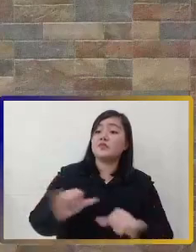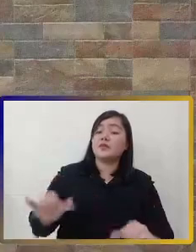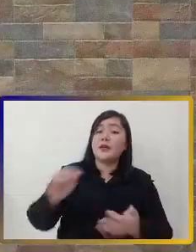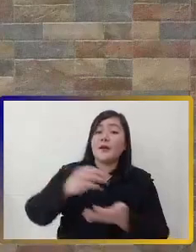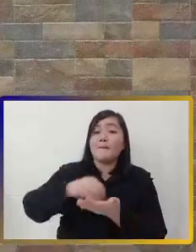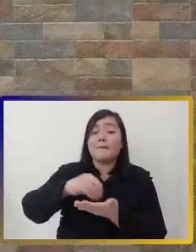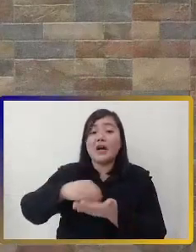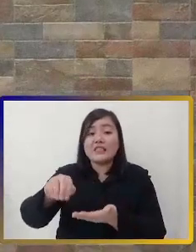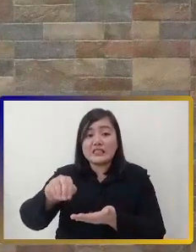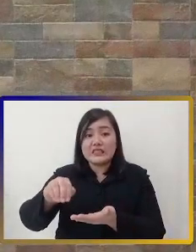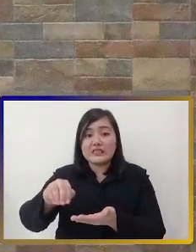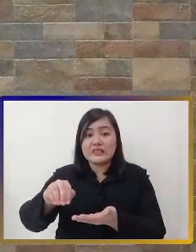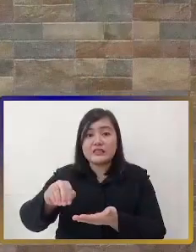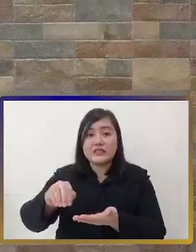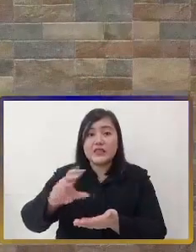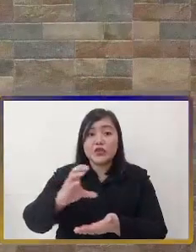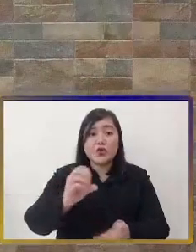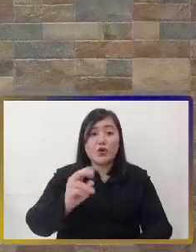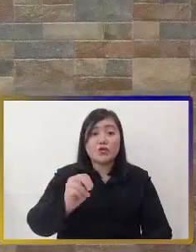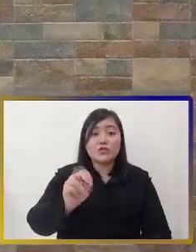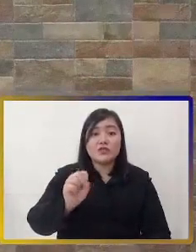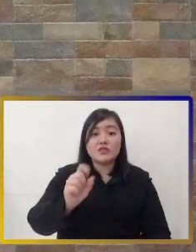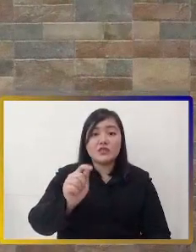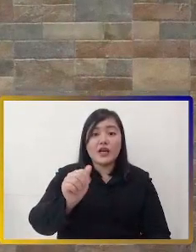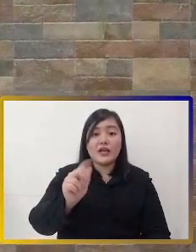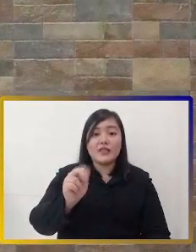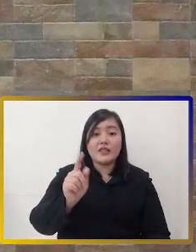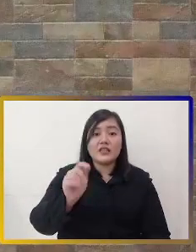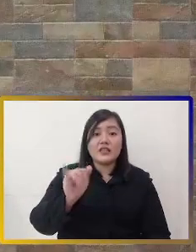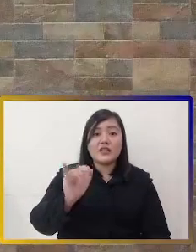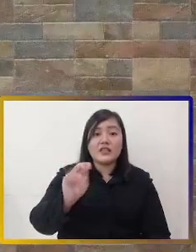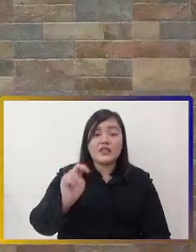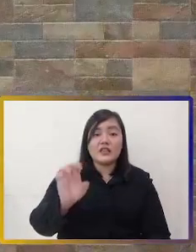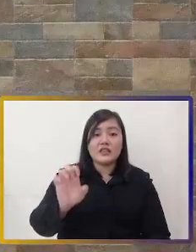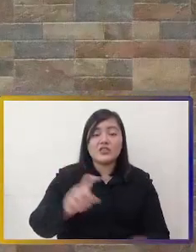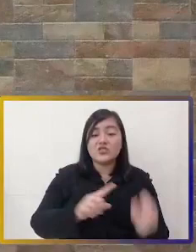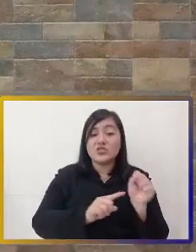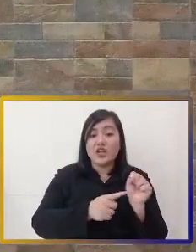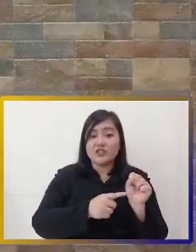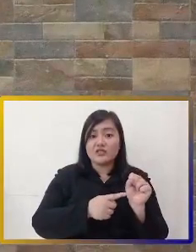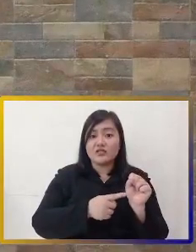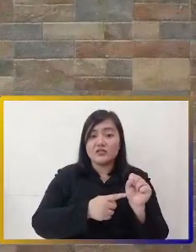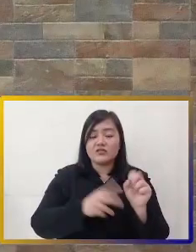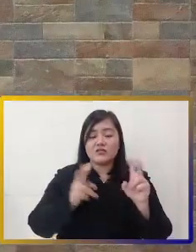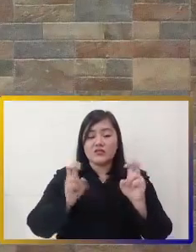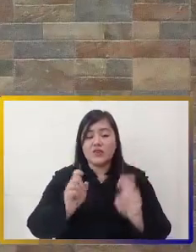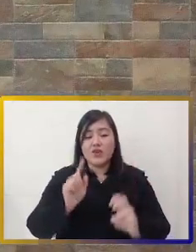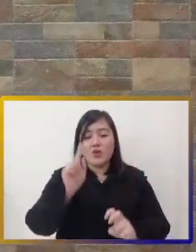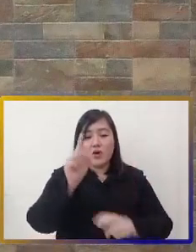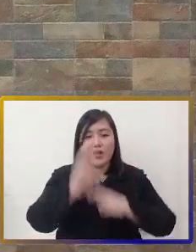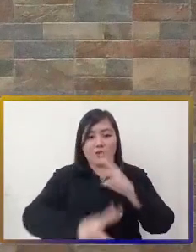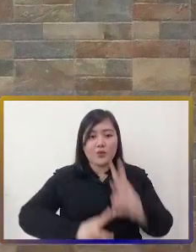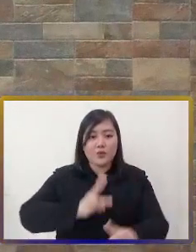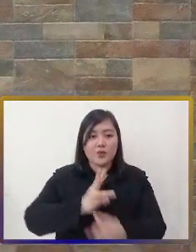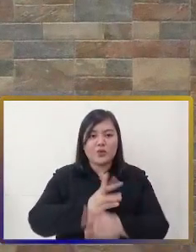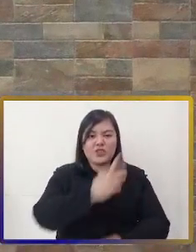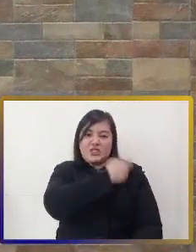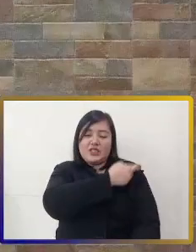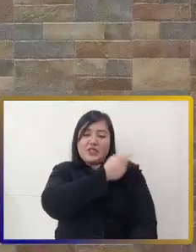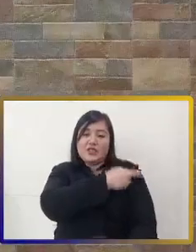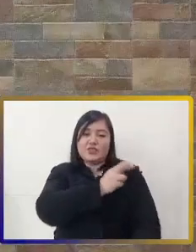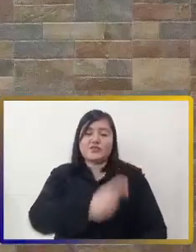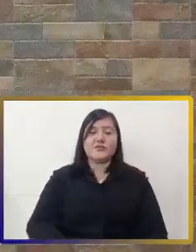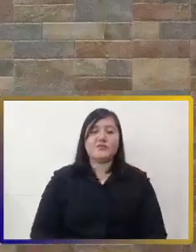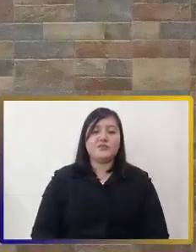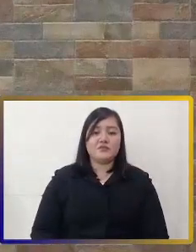one world religion. Nagkakasundo na naman sila sa iisang bagay. Bakit? Iisa lang kasi ugat nila.